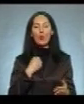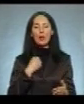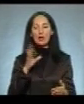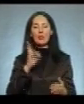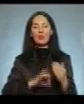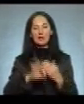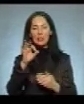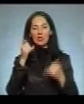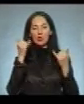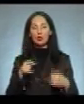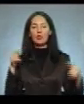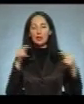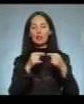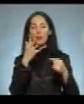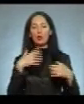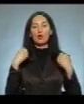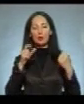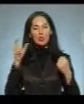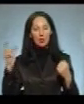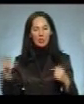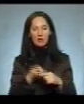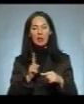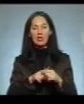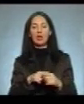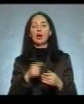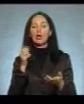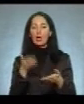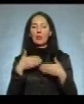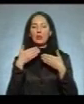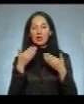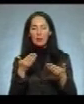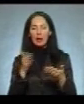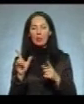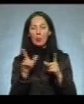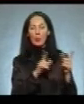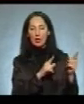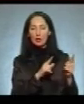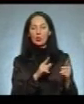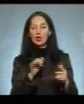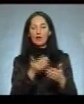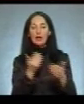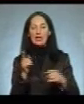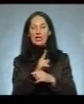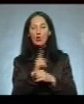5 спортсменів, які представлятимуть Тернопільщину на Кубку України з риболовлі мормишкою на льоду.